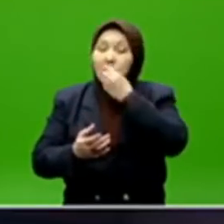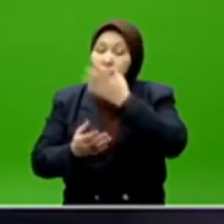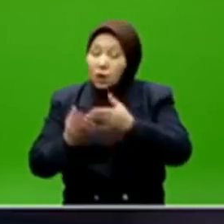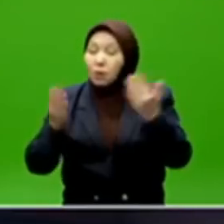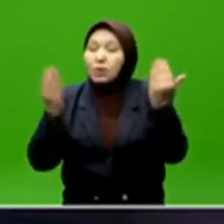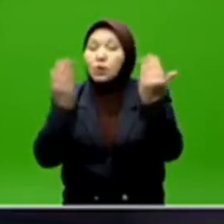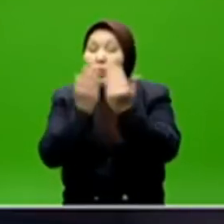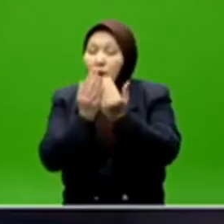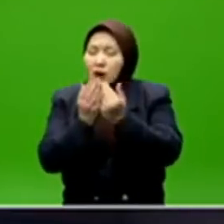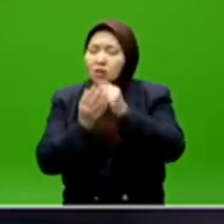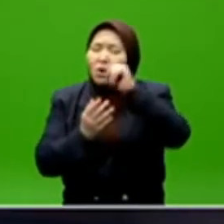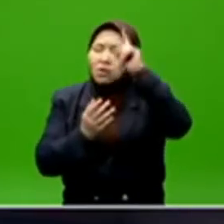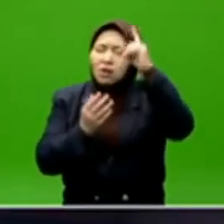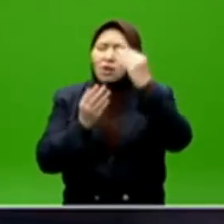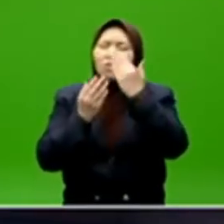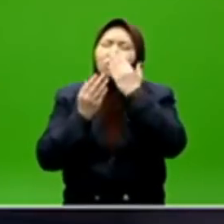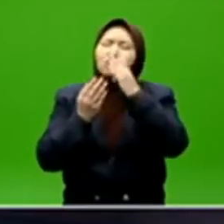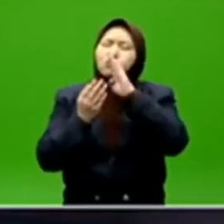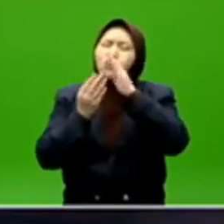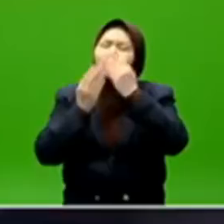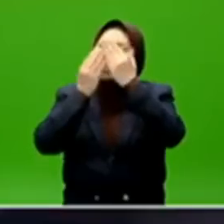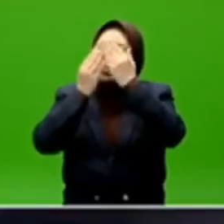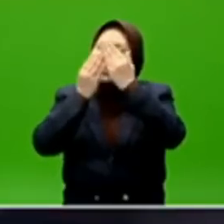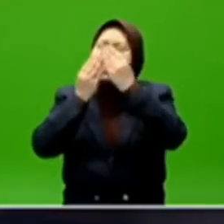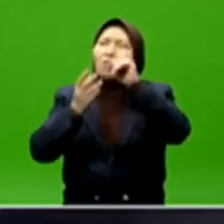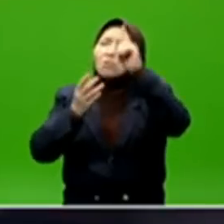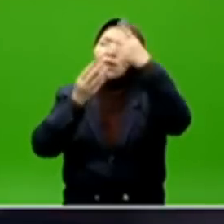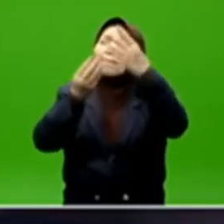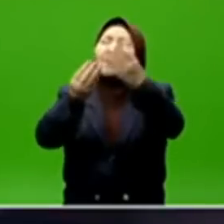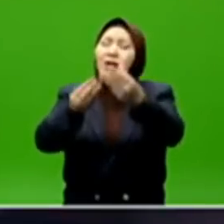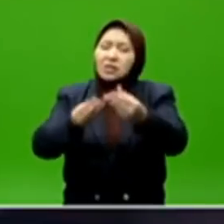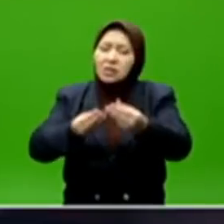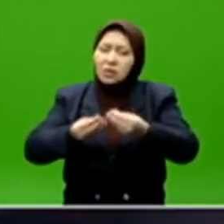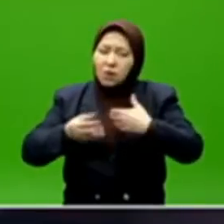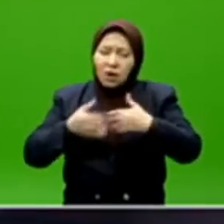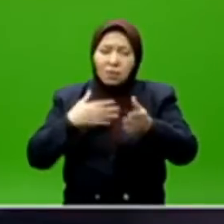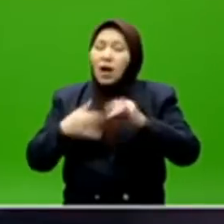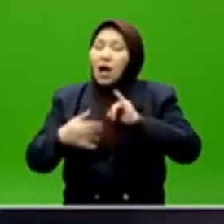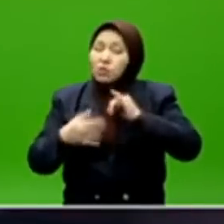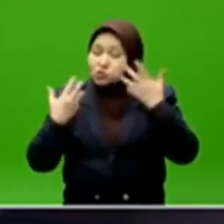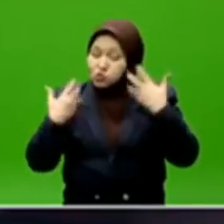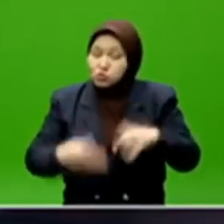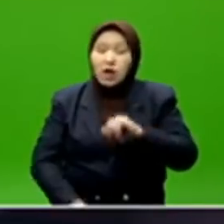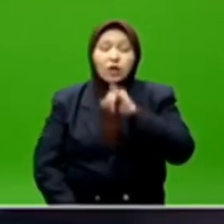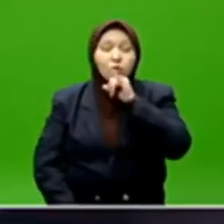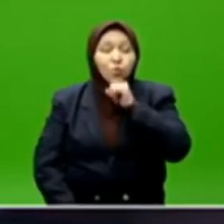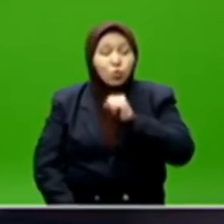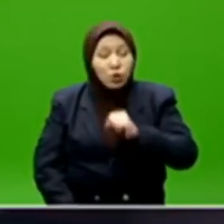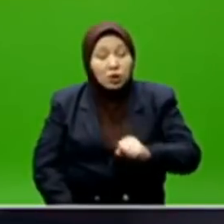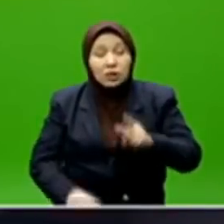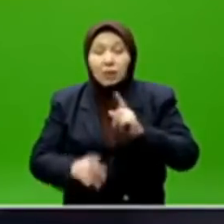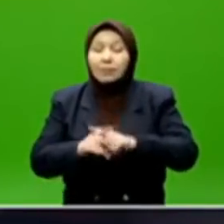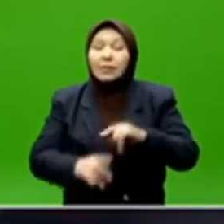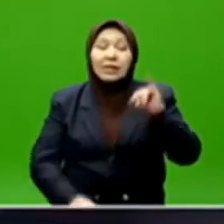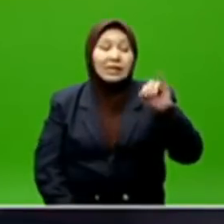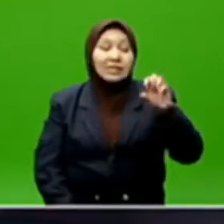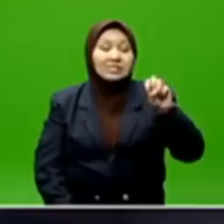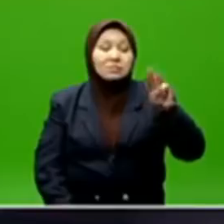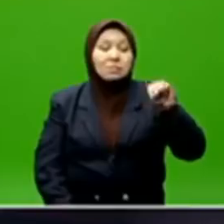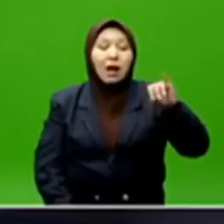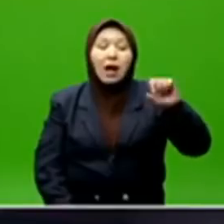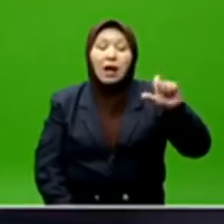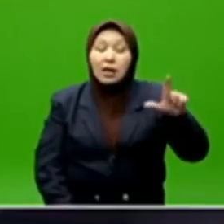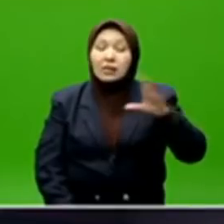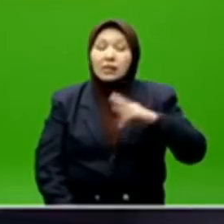Ya. Ya Allah, aku bersyukur kurnia-Mu walaupun aku dah tua, Ismail dan Ishaq. Ya. Ismail yang